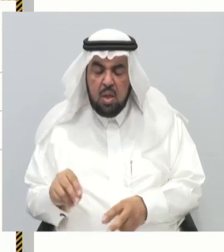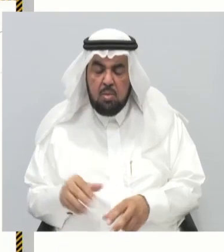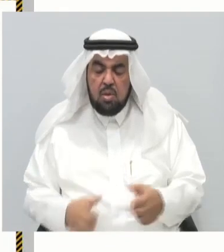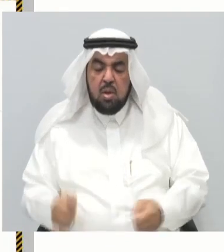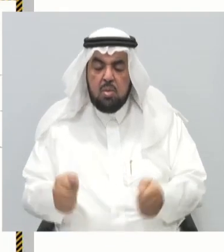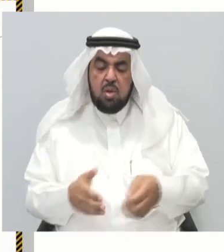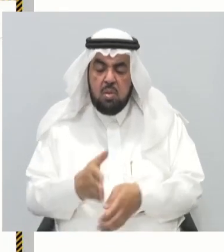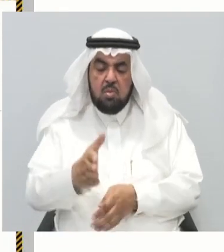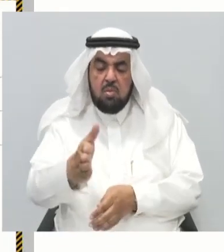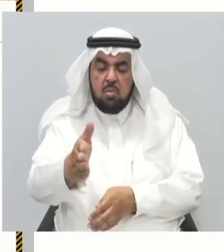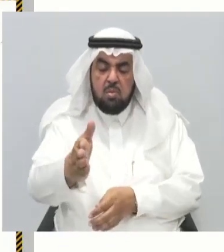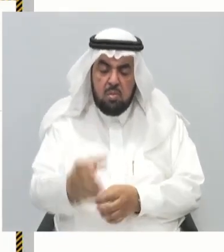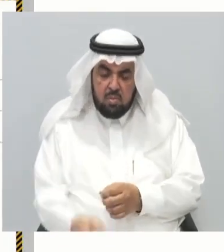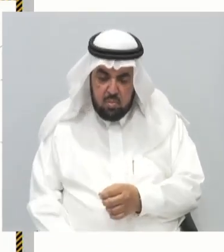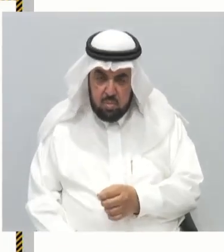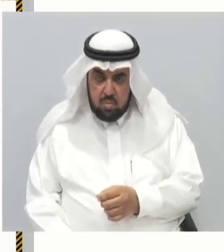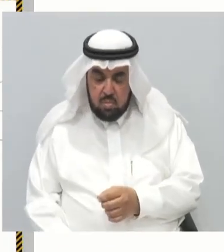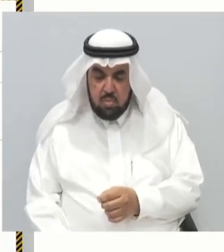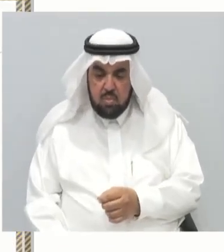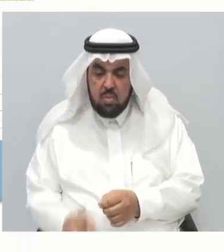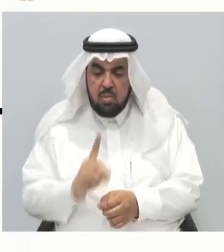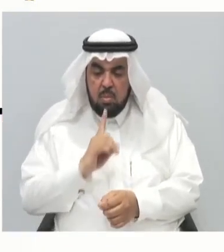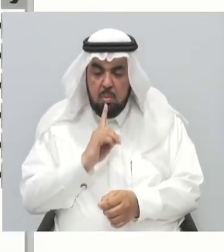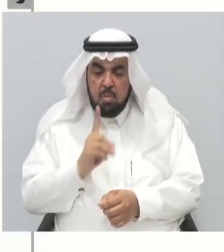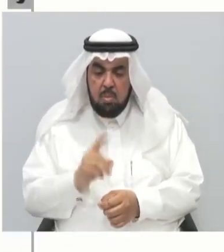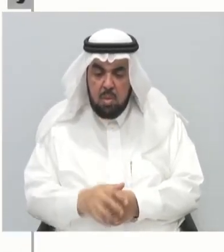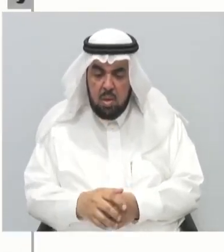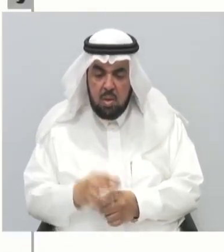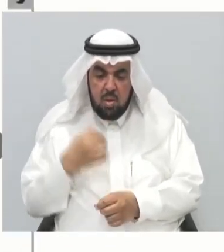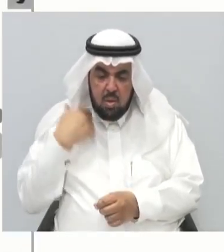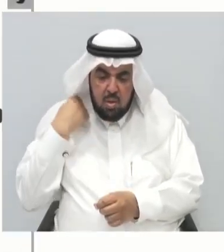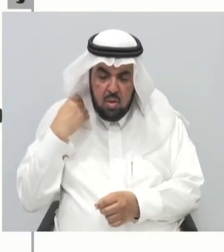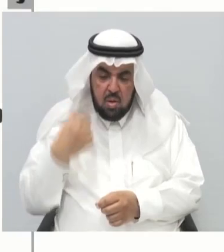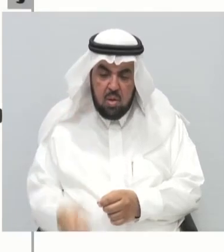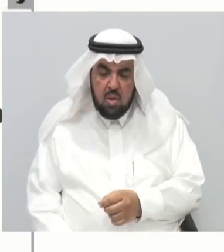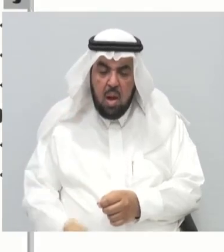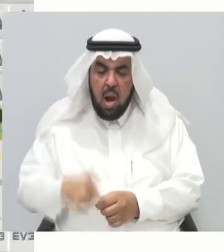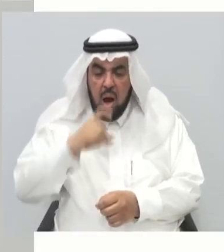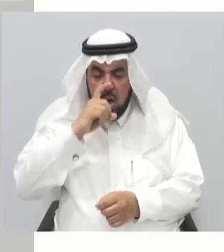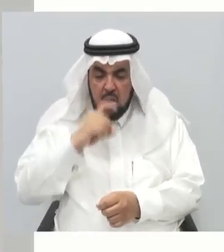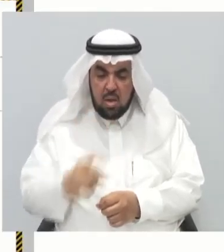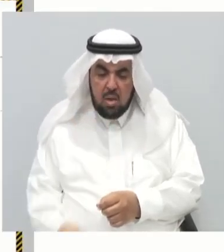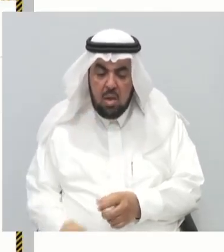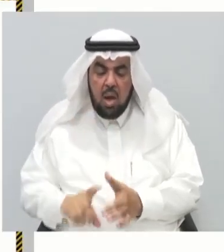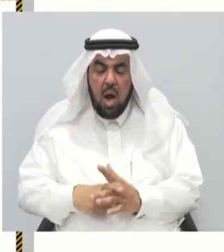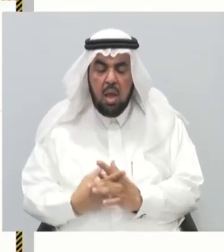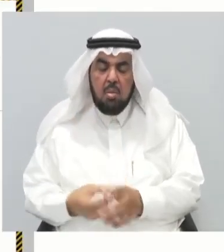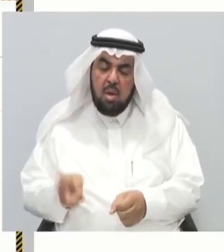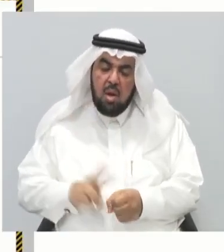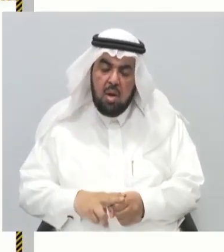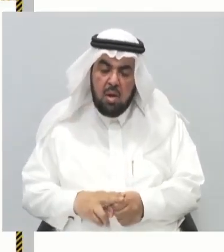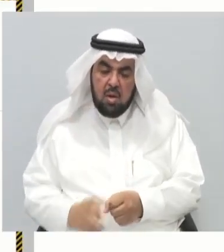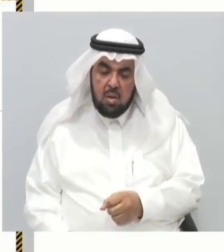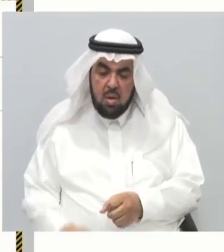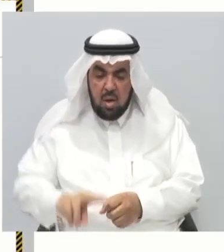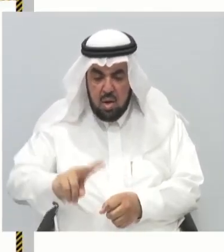تشغيلها بنفس الطريقه سيتحرك الروبوت الى الامام فلا بد لتصليح هذا الامر ان